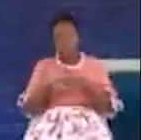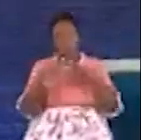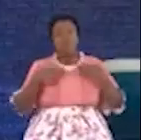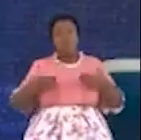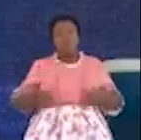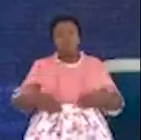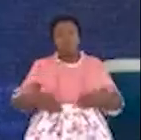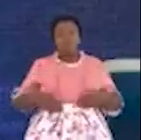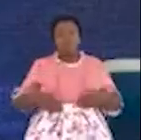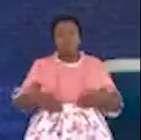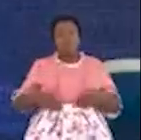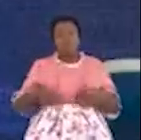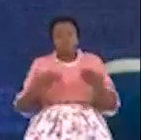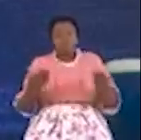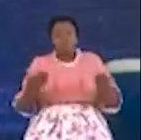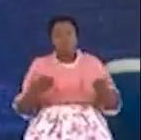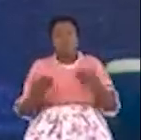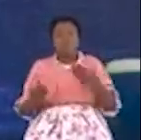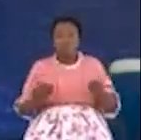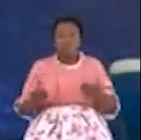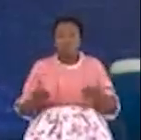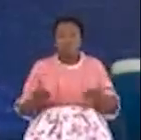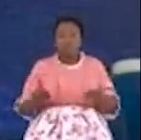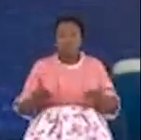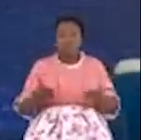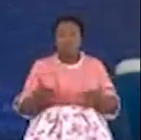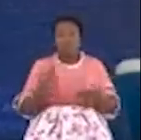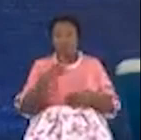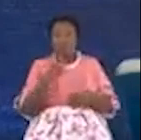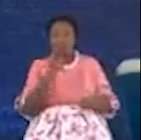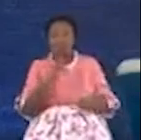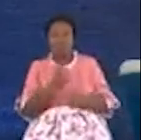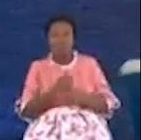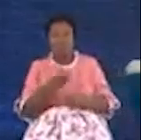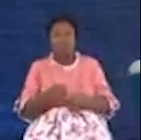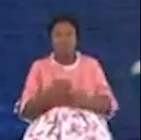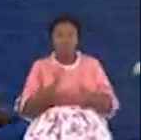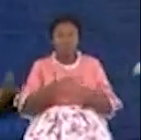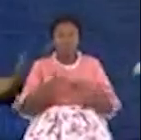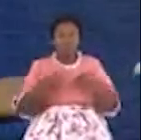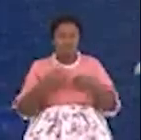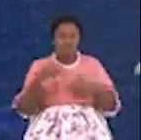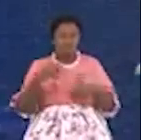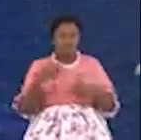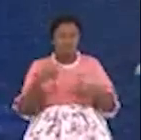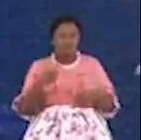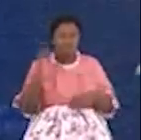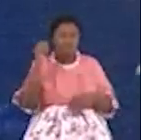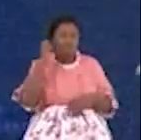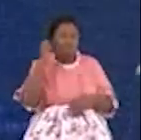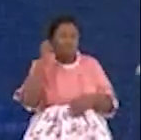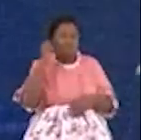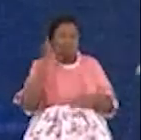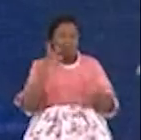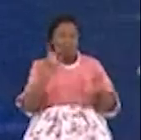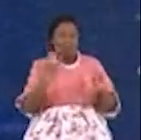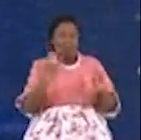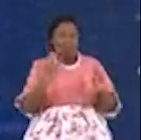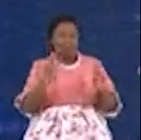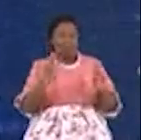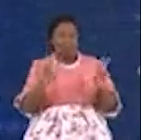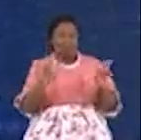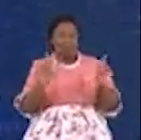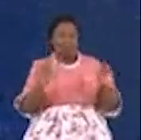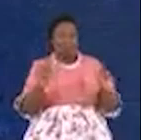ya bụrụ na ọ dịka ebe ị nọ, ya bụrụ na ihe iji ege ntị adịghị mma, akpa nwa dịkwa n'ebe ahụ